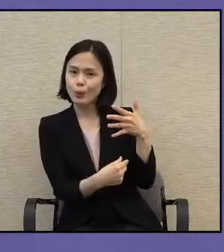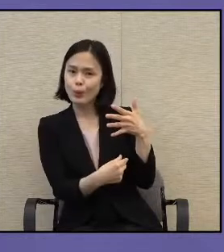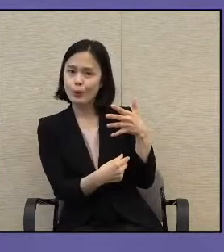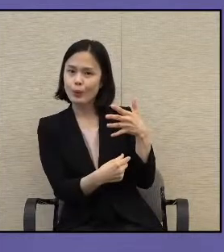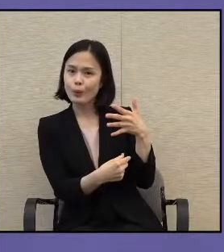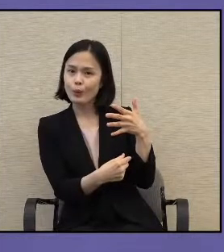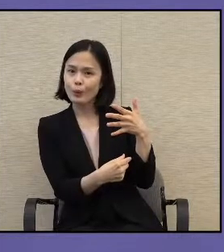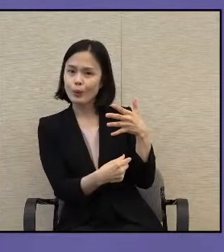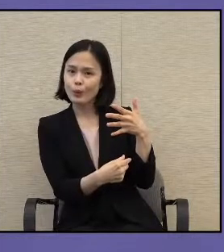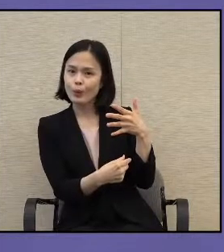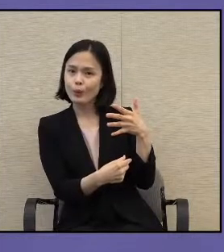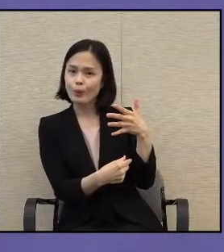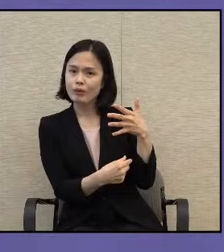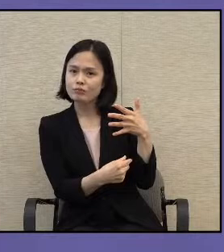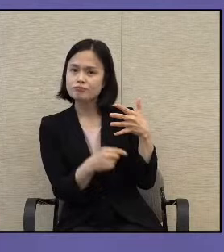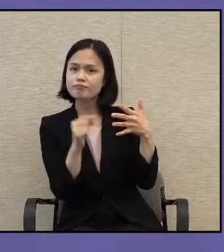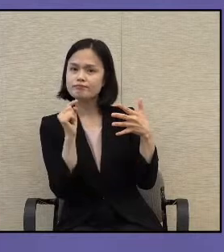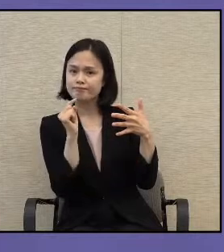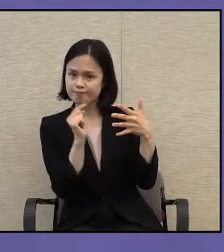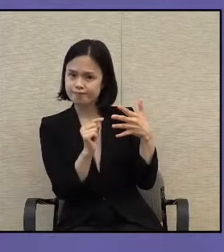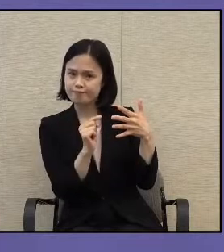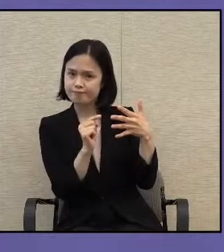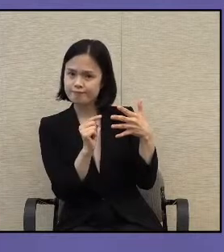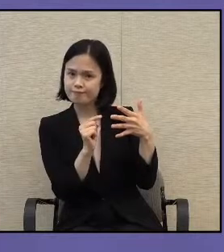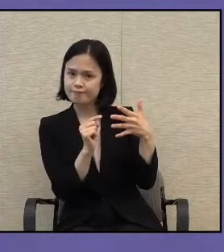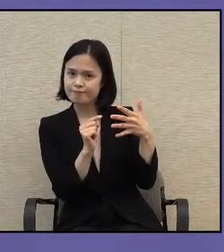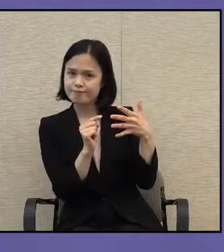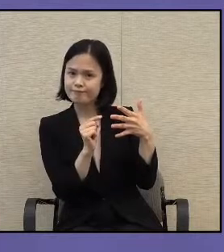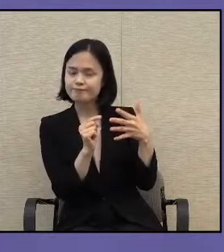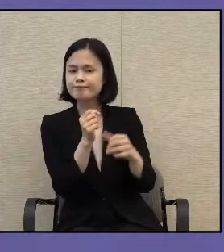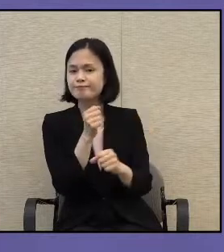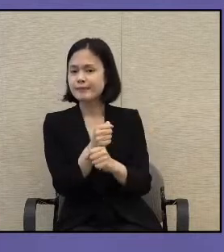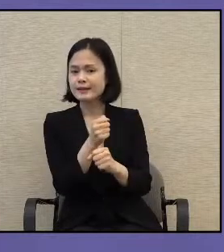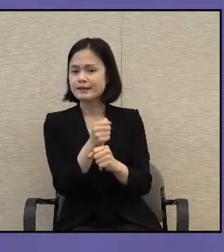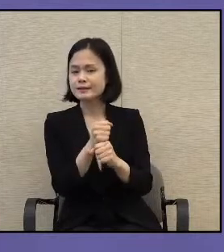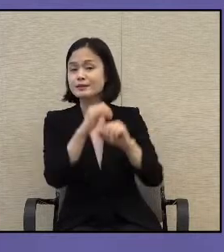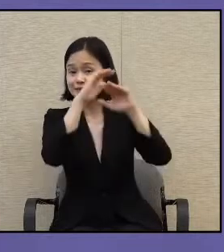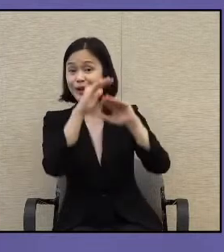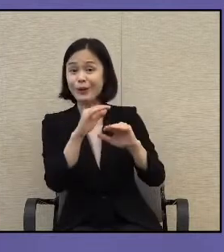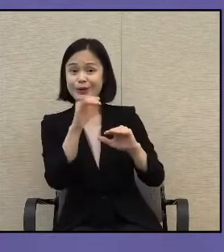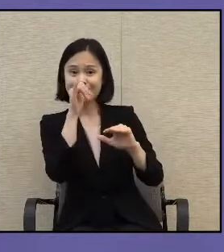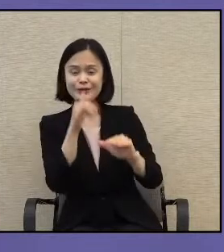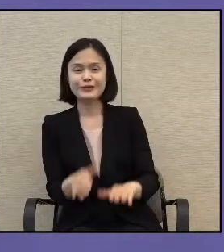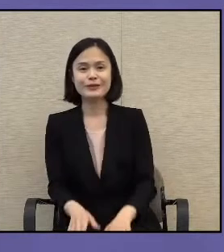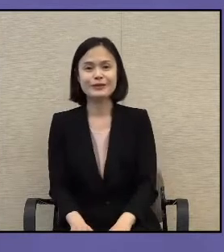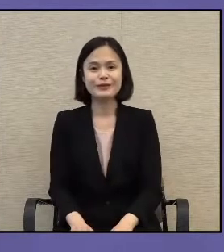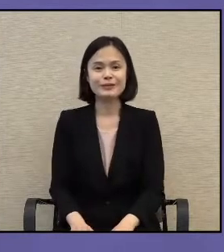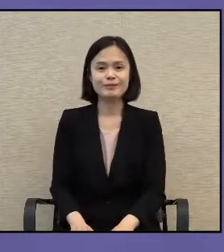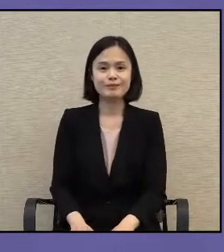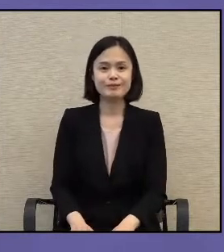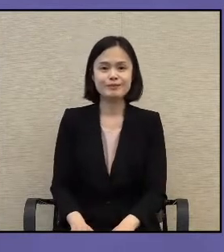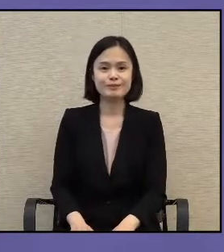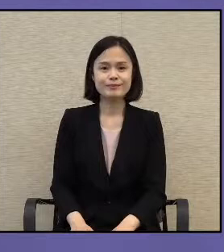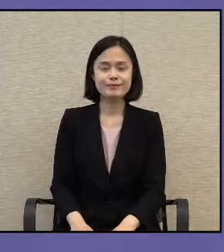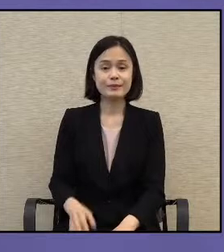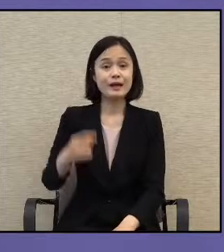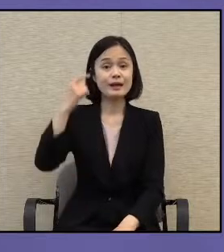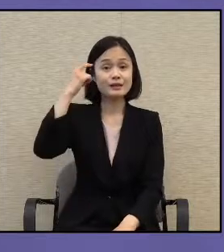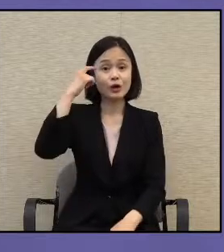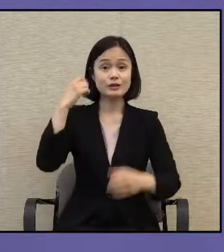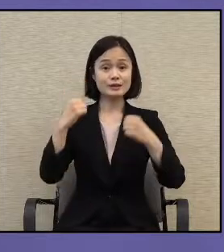일반적으로 채택할 수 있는 수준이 이제 지침에 담기는 것들이 보통인데, 저는 멘탈 헬스의